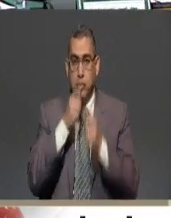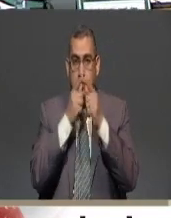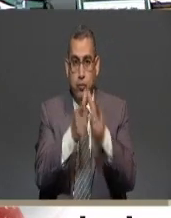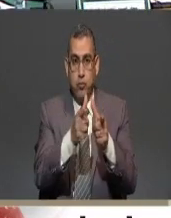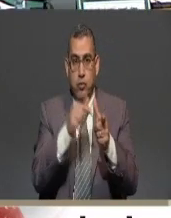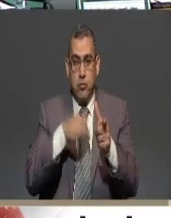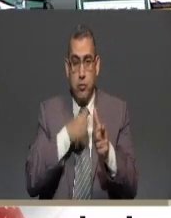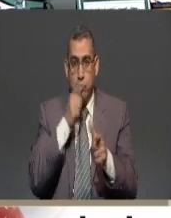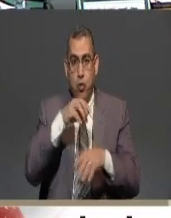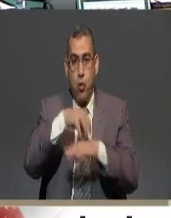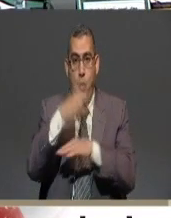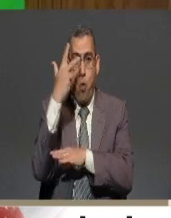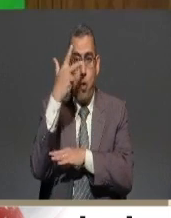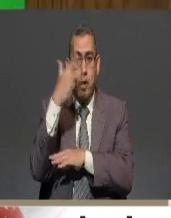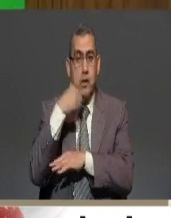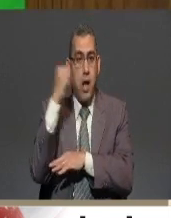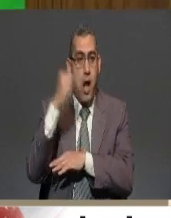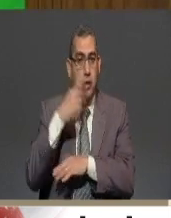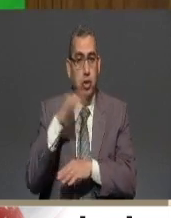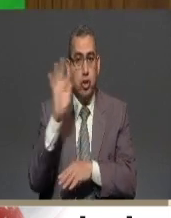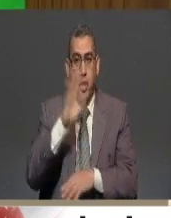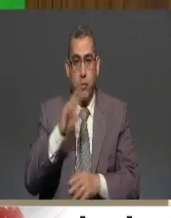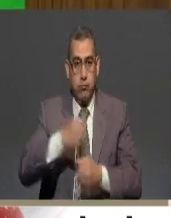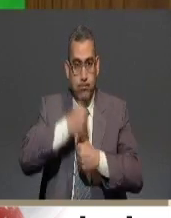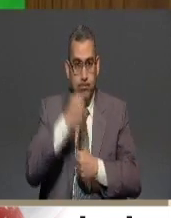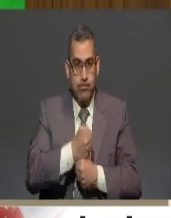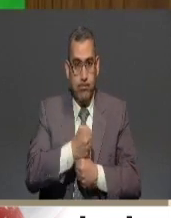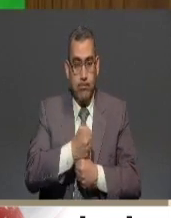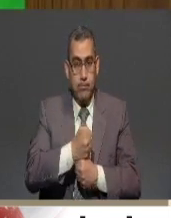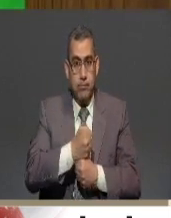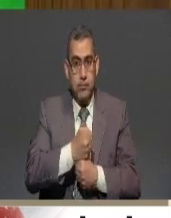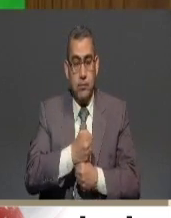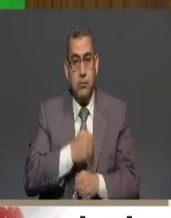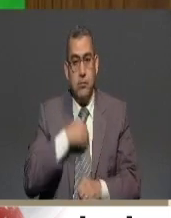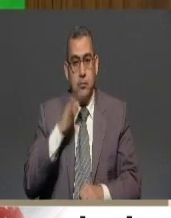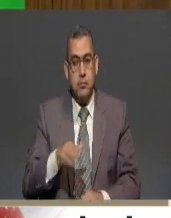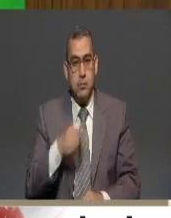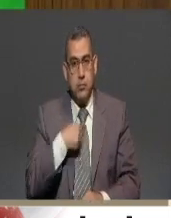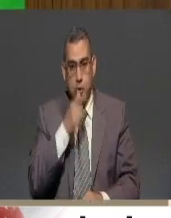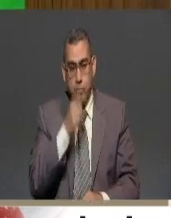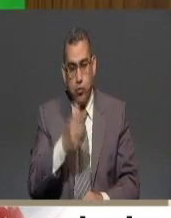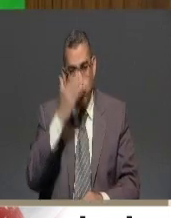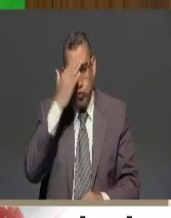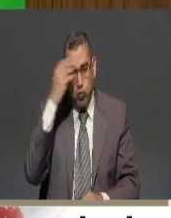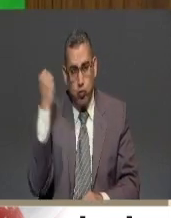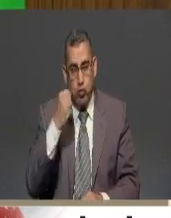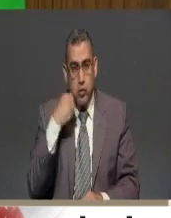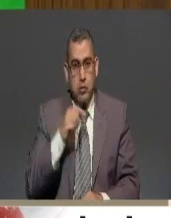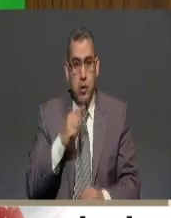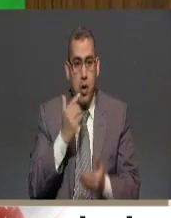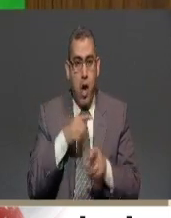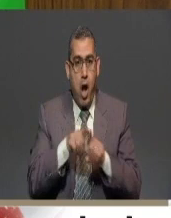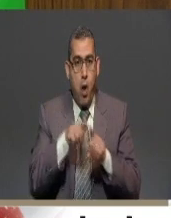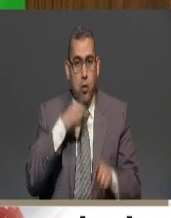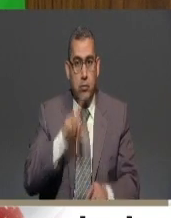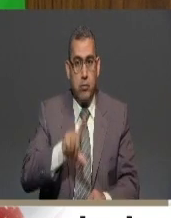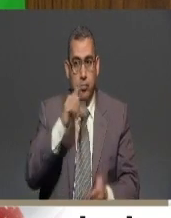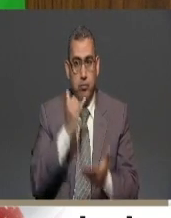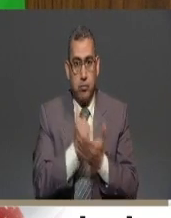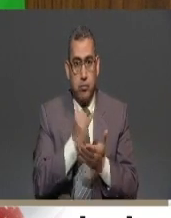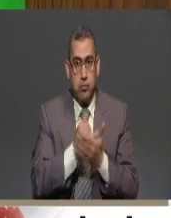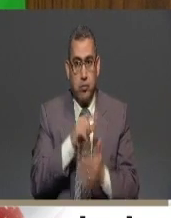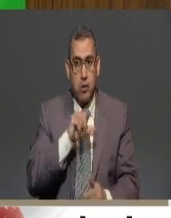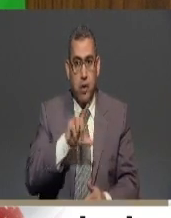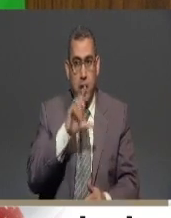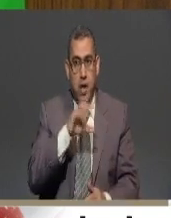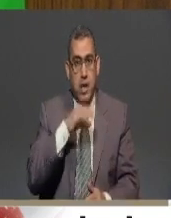المقدسة وشعبها المرابط عن بالغ التقدير لأخي صاحب الفخامة